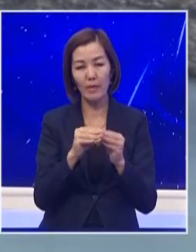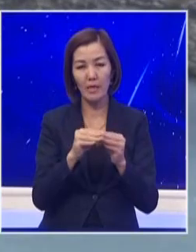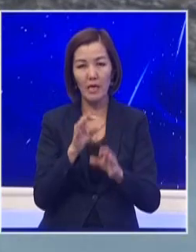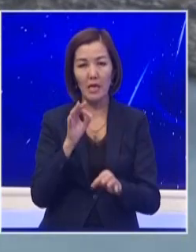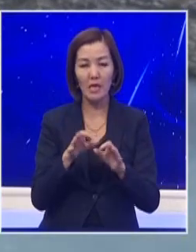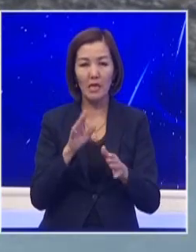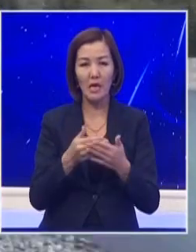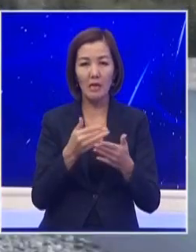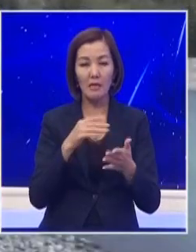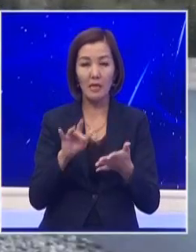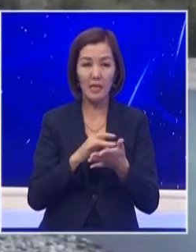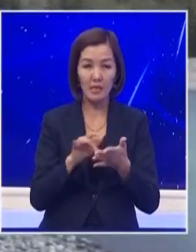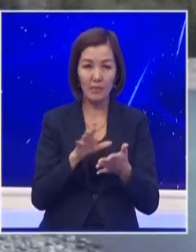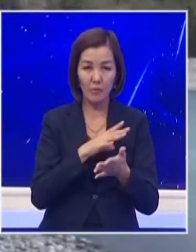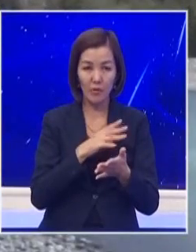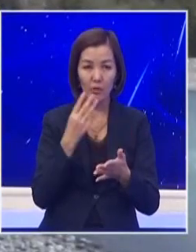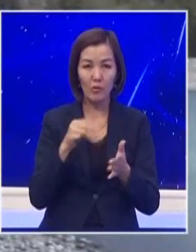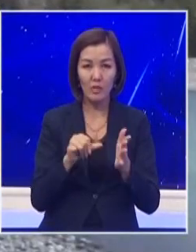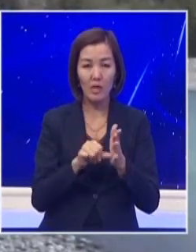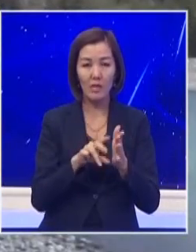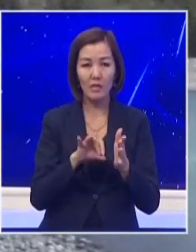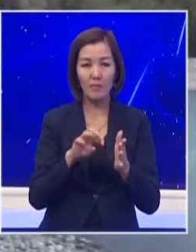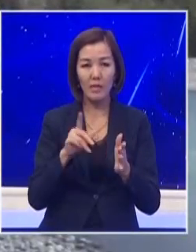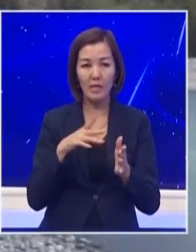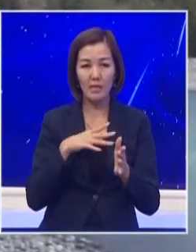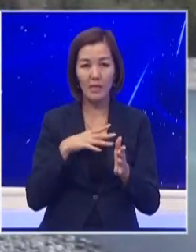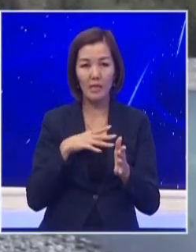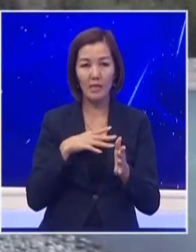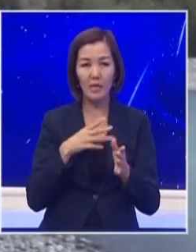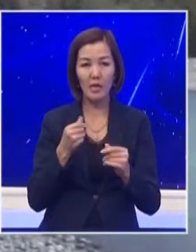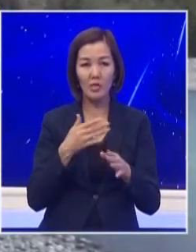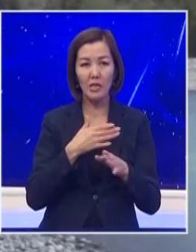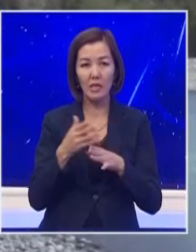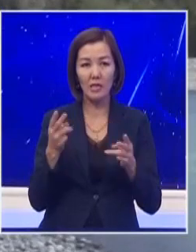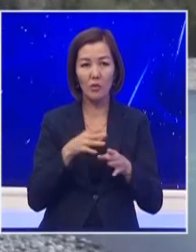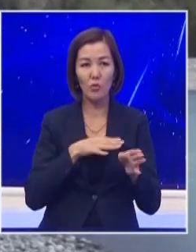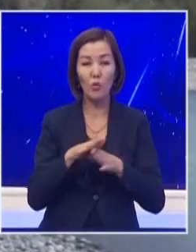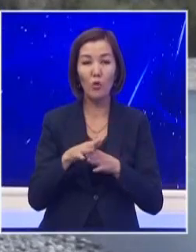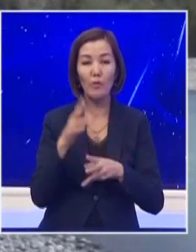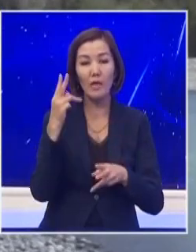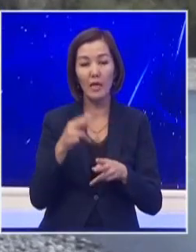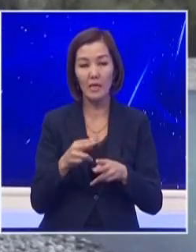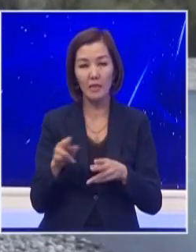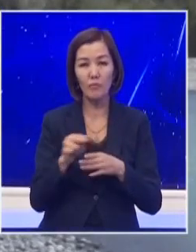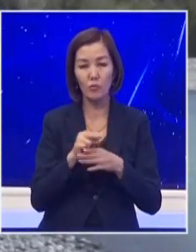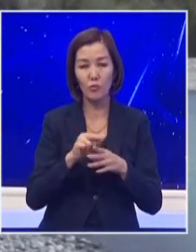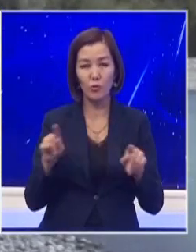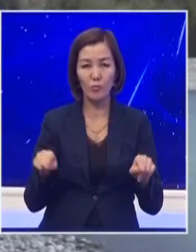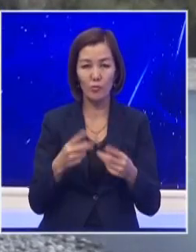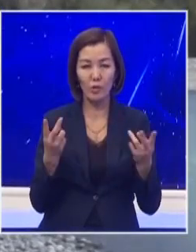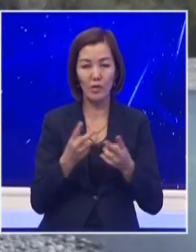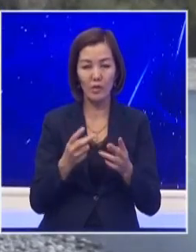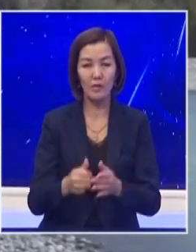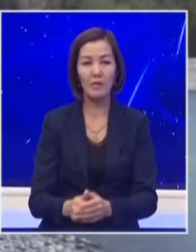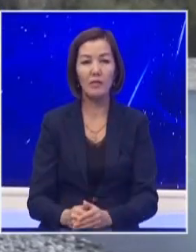есепті жасап едік, соны 36 миллиард теңге қаражат кетеді. Толығымен мына жұмысты реконструкциялау, одан кейін